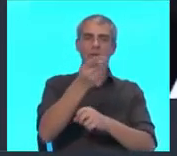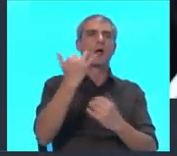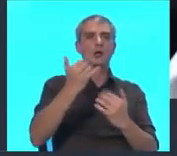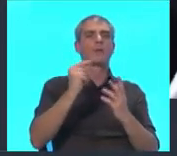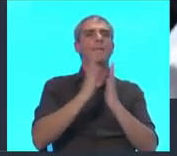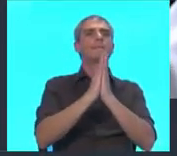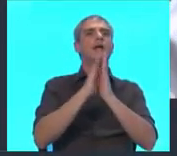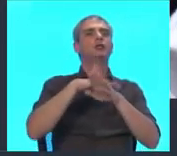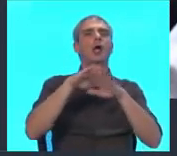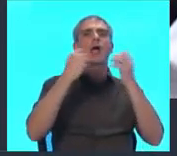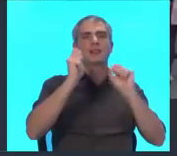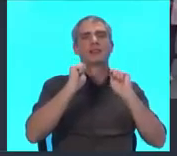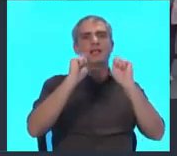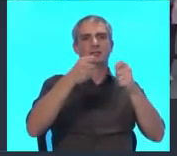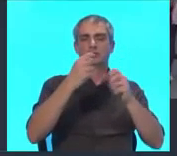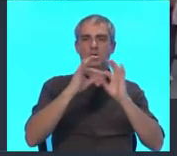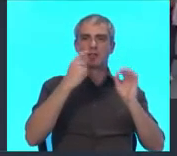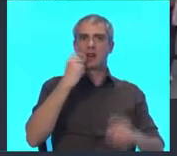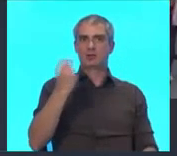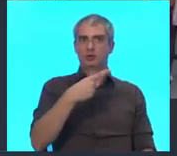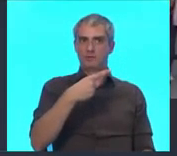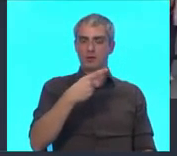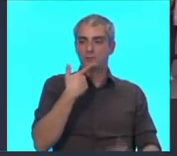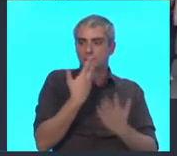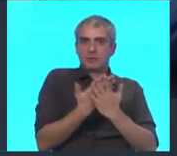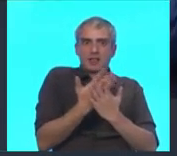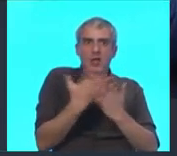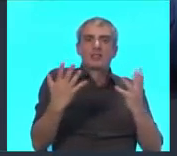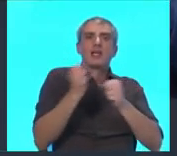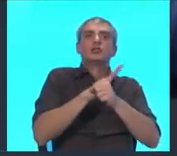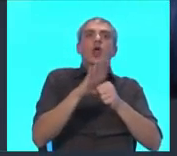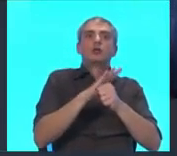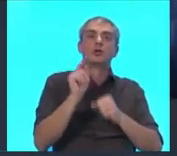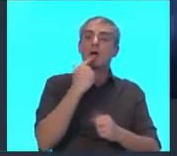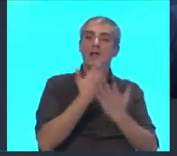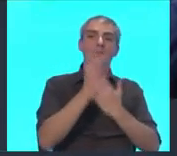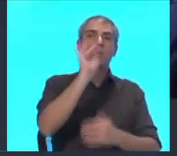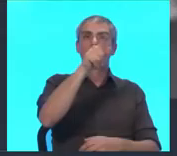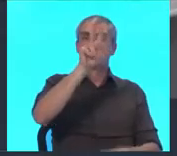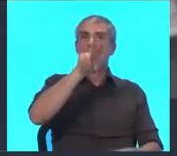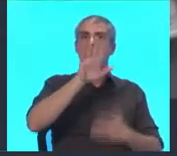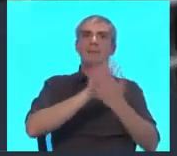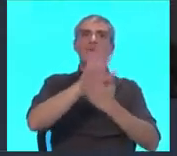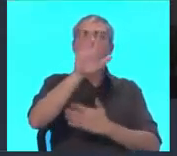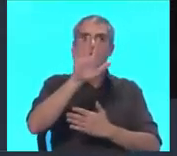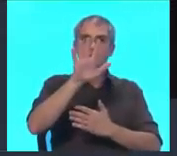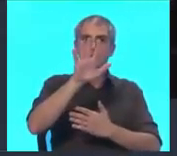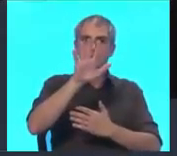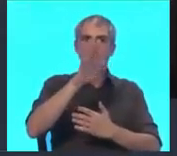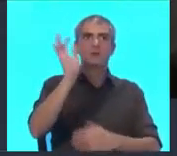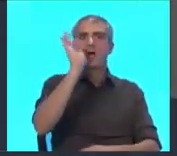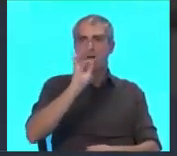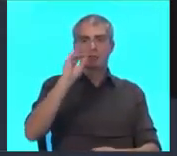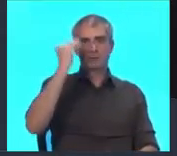החנינה שהגיש בתחילת השבוע. העדויות של ניצולי השואה שהעידו נגדו ב-2015 עדיין זכורות